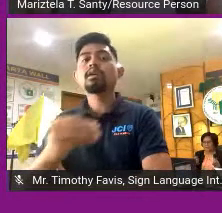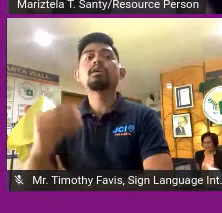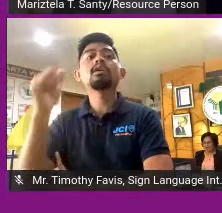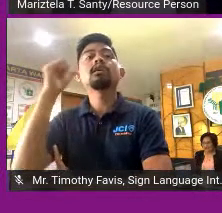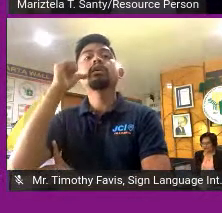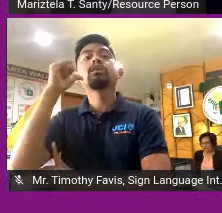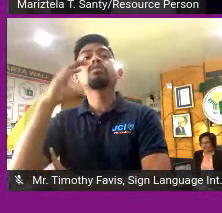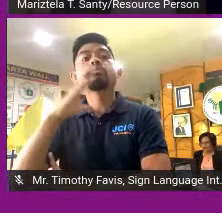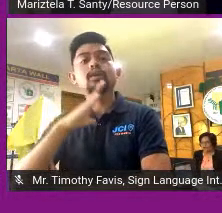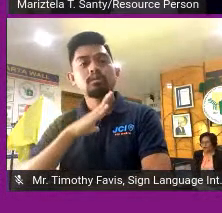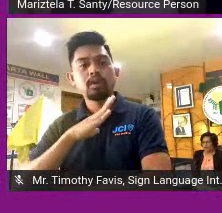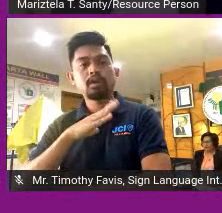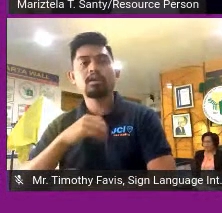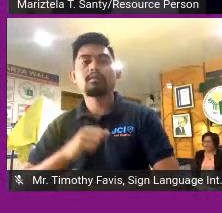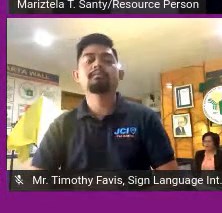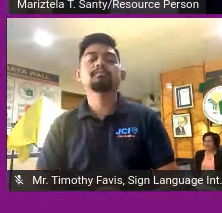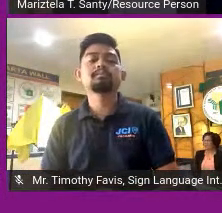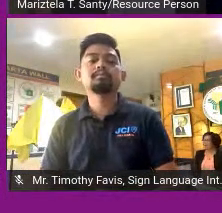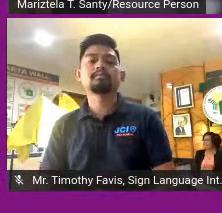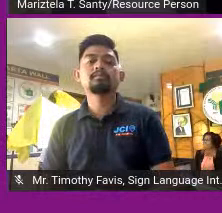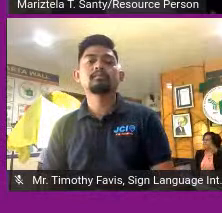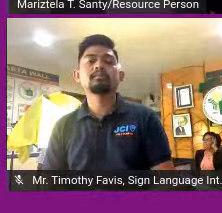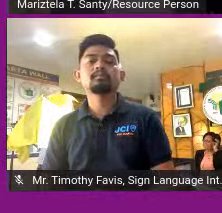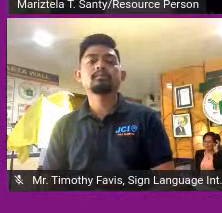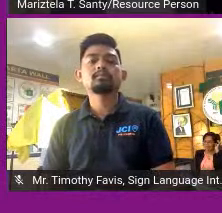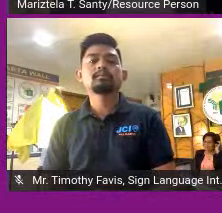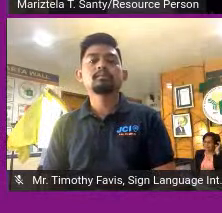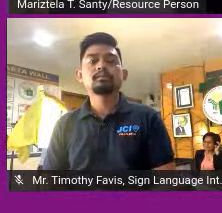sinabi nating gender, we deal with